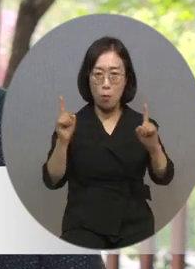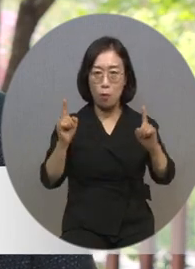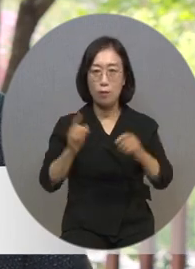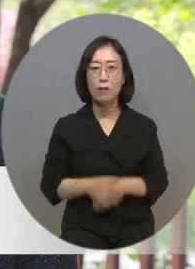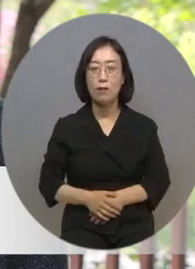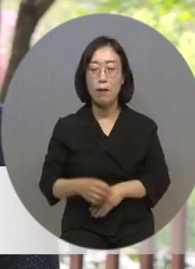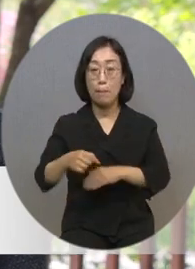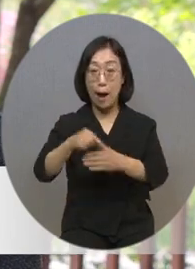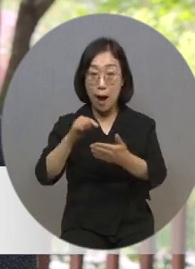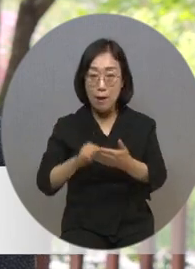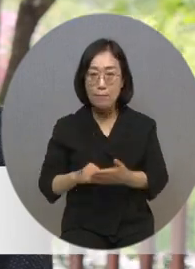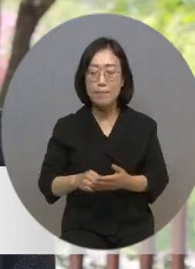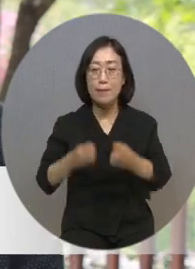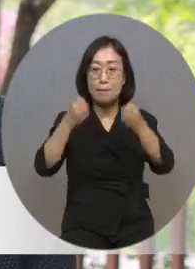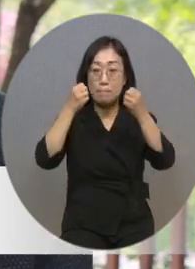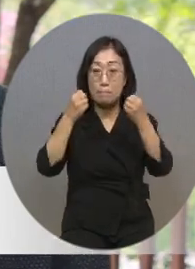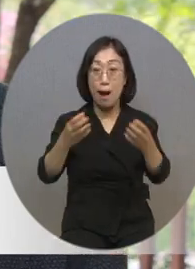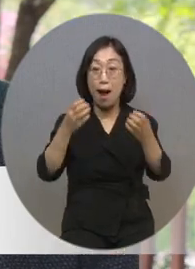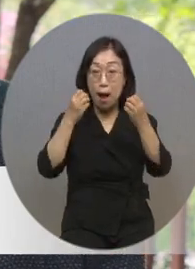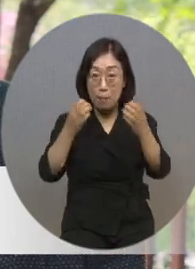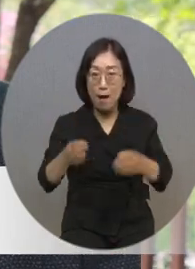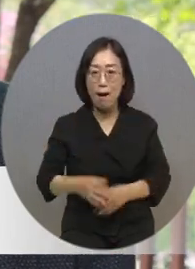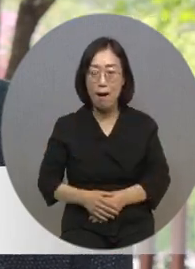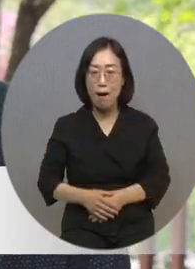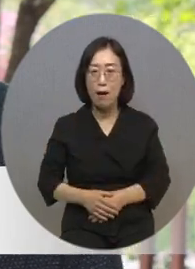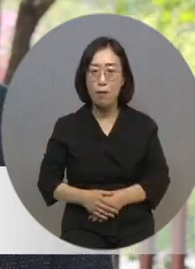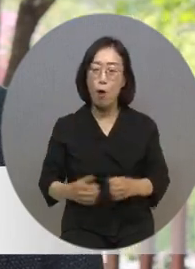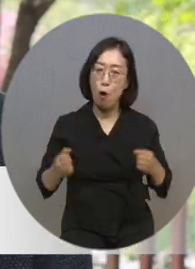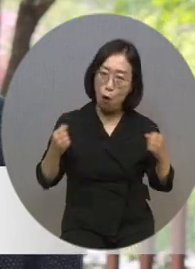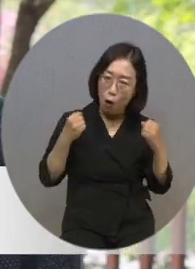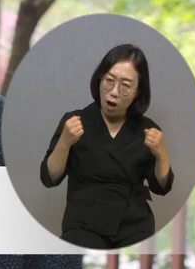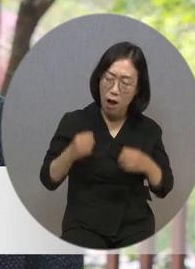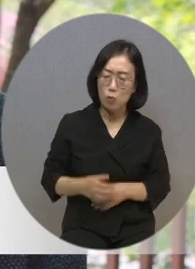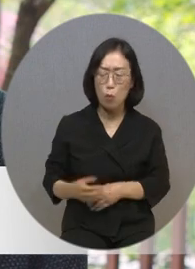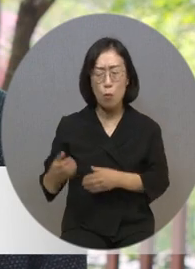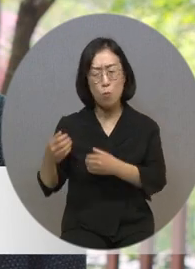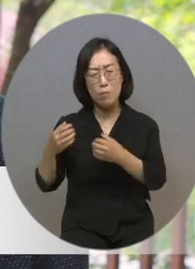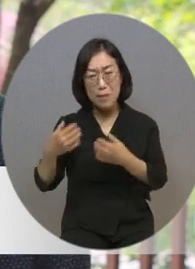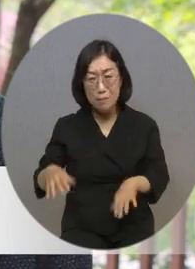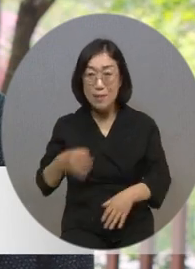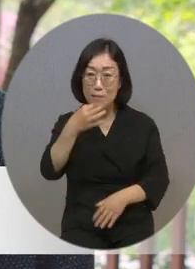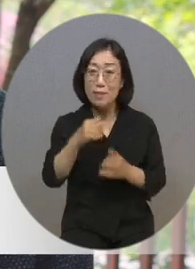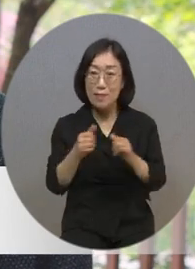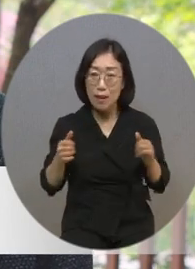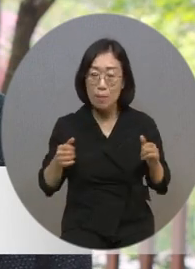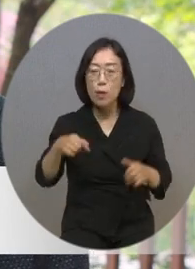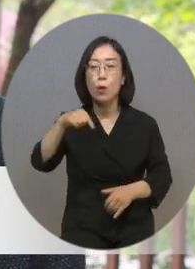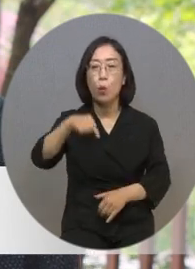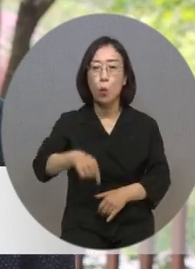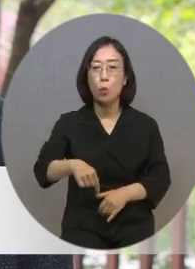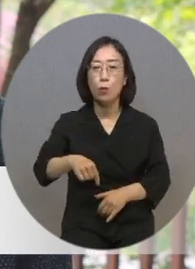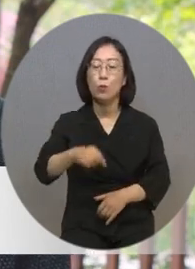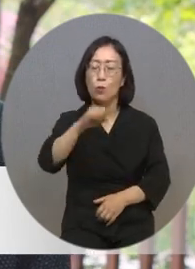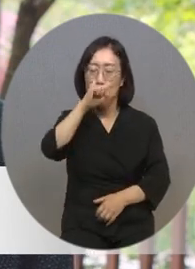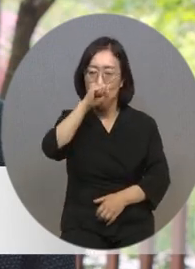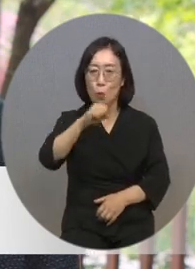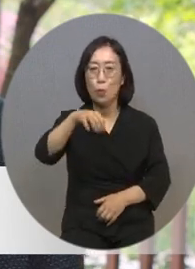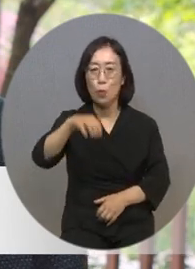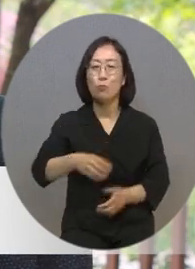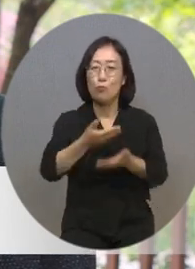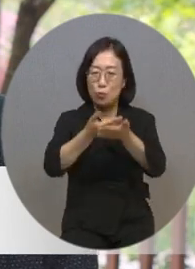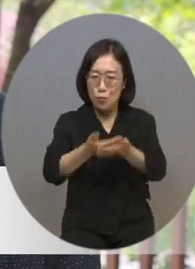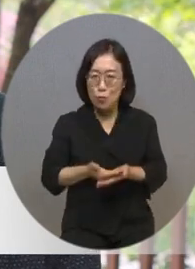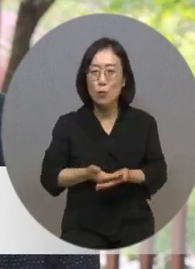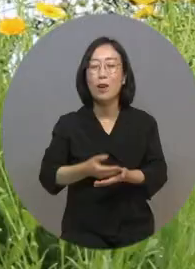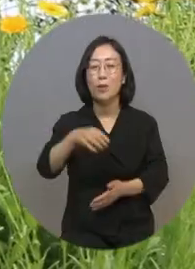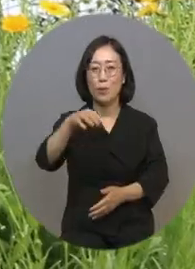동시에 마음도 새로워져서 건강한 사람에게도 필요하고 약간의 불편한 사람도 이런 곳이 정말 귀중하게 요청되는